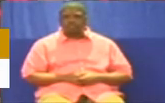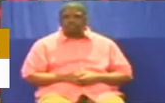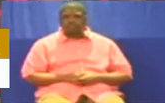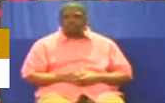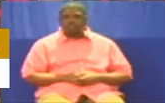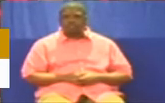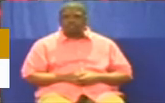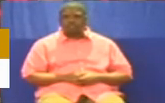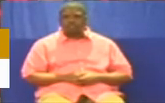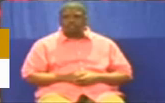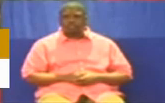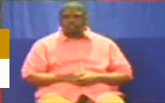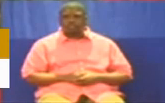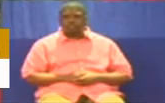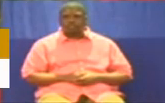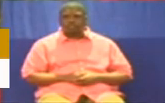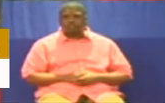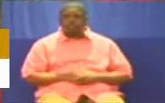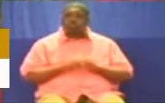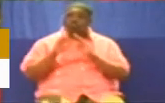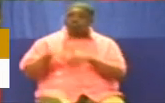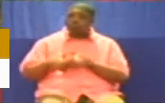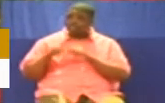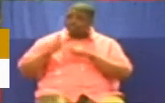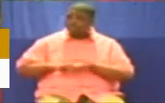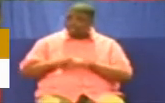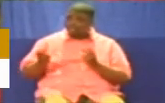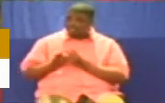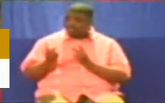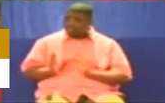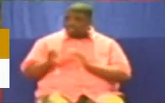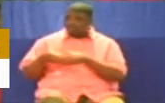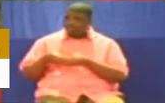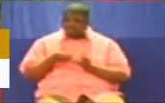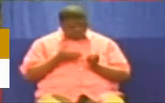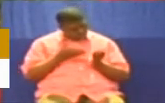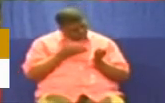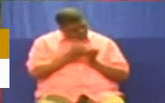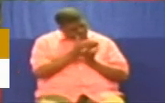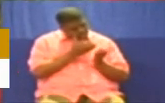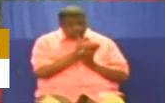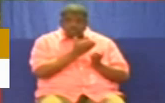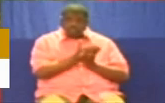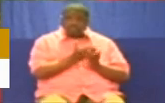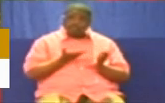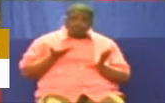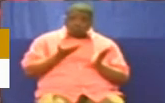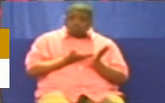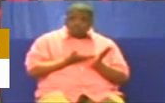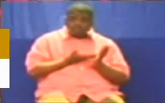Mheshimiwa Spika, bunge lako limekaa kama kamati na kupitia mswada